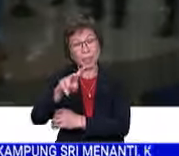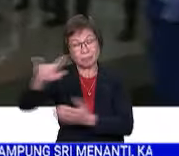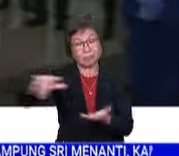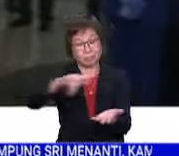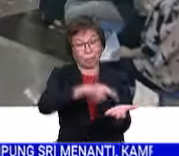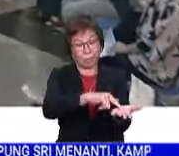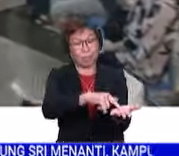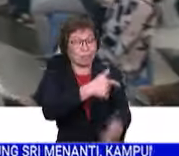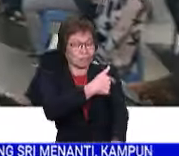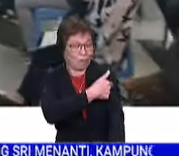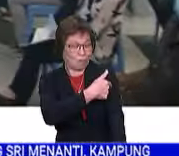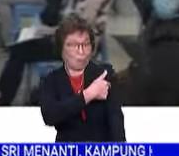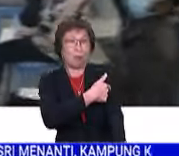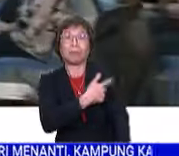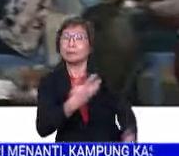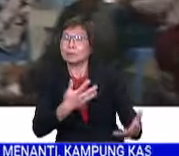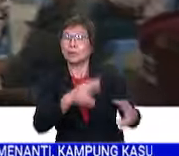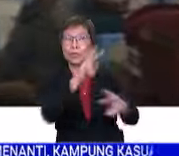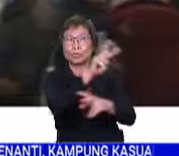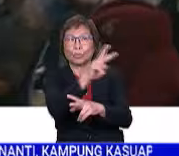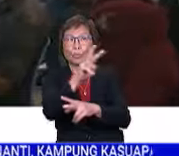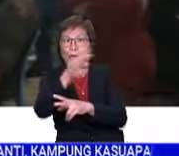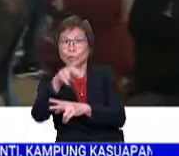akan memberi vaksin kepada